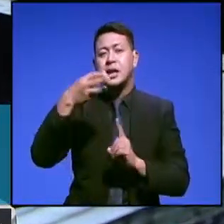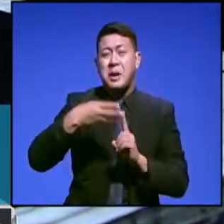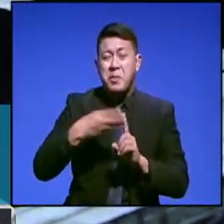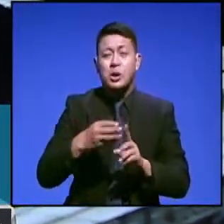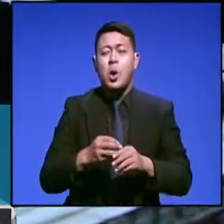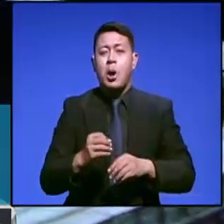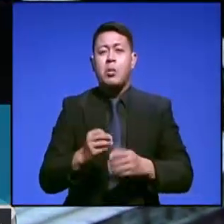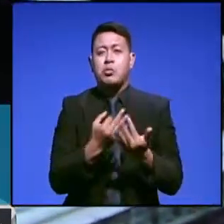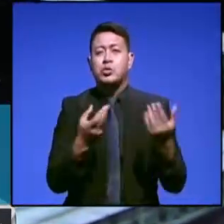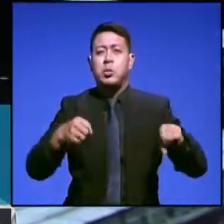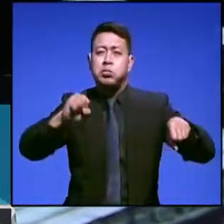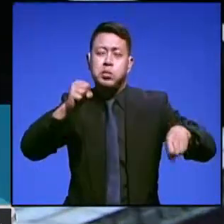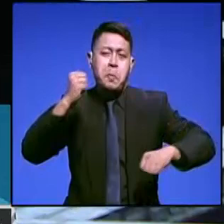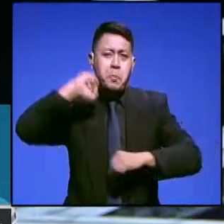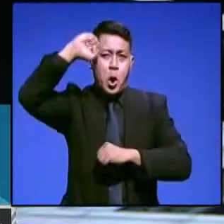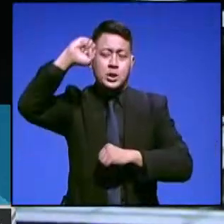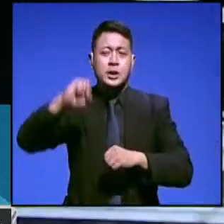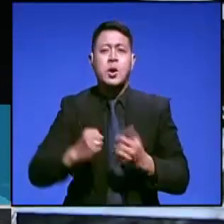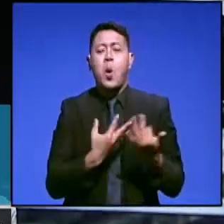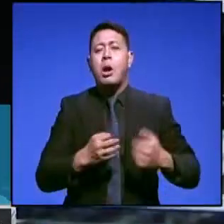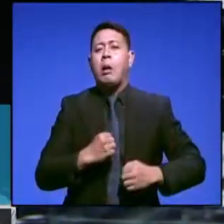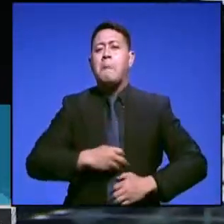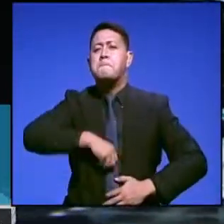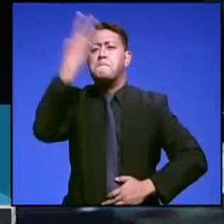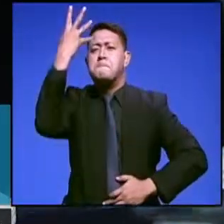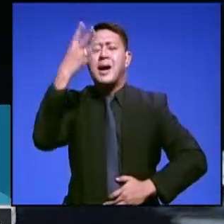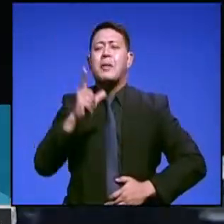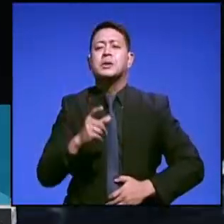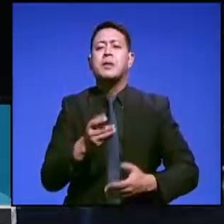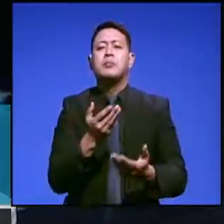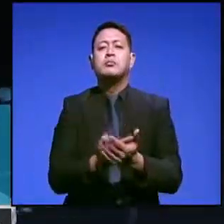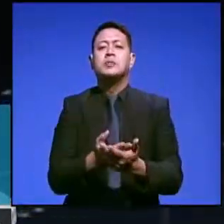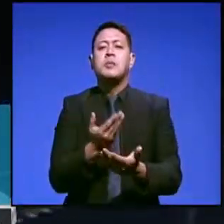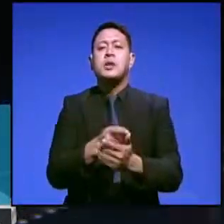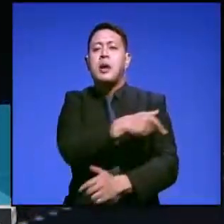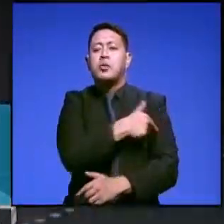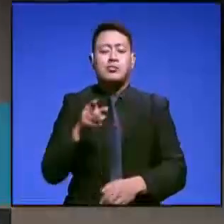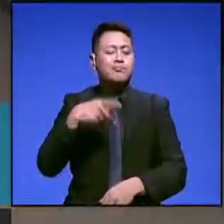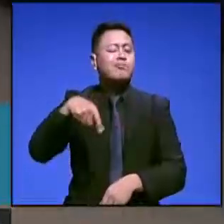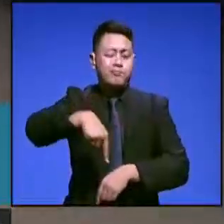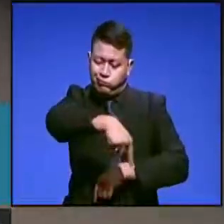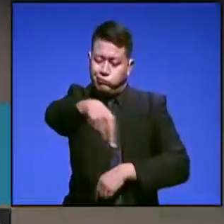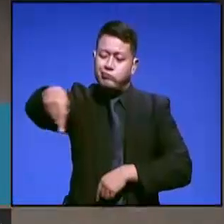protes sejumlah pengendara. Warga kesal saat diminta putar balik oleh petugas.